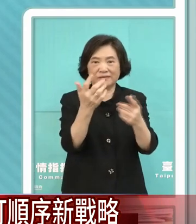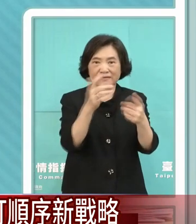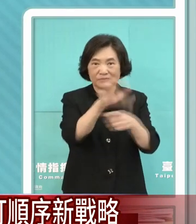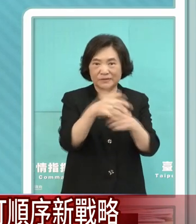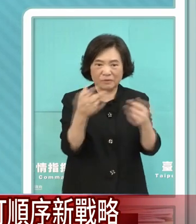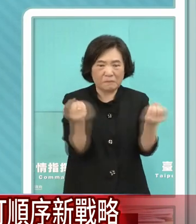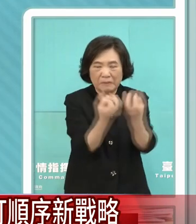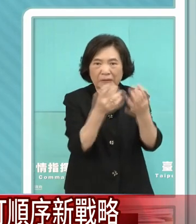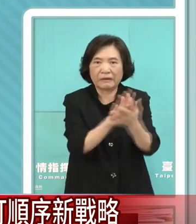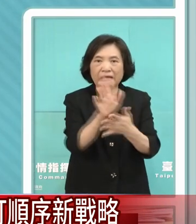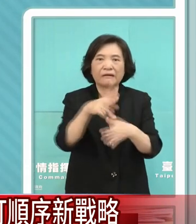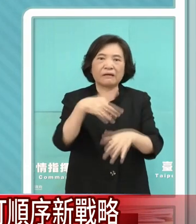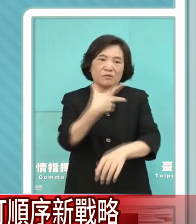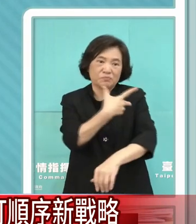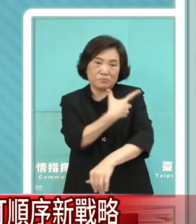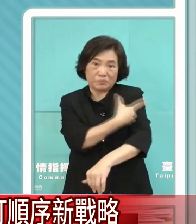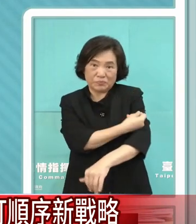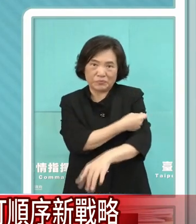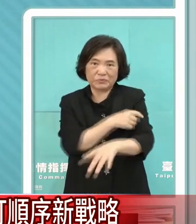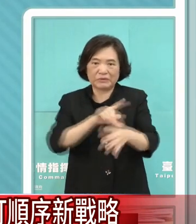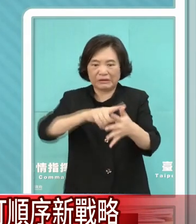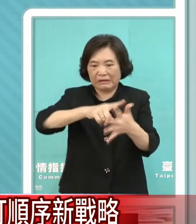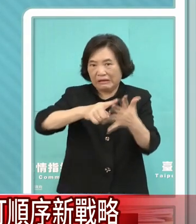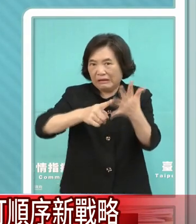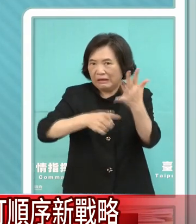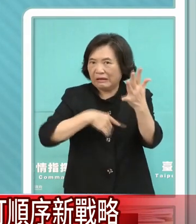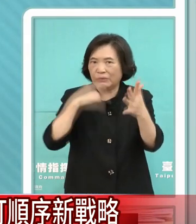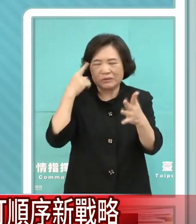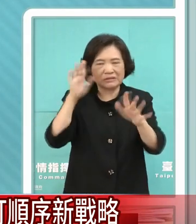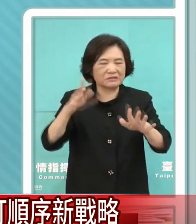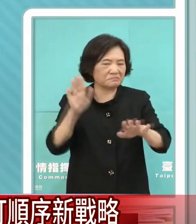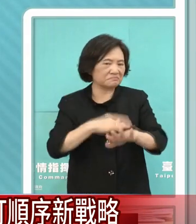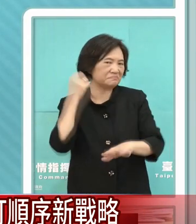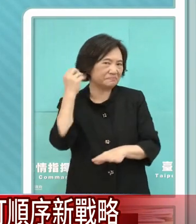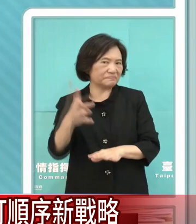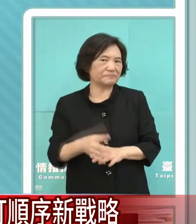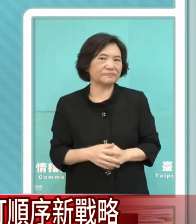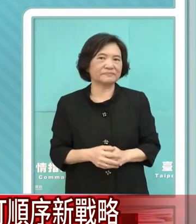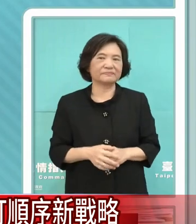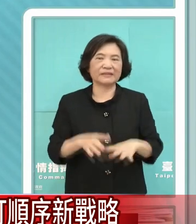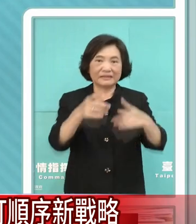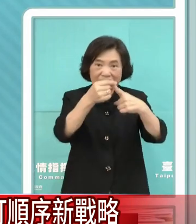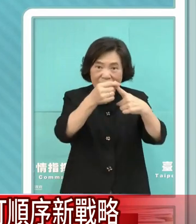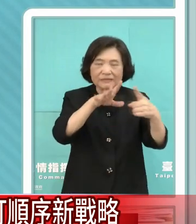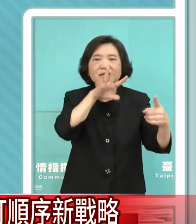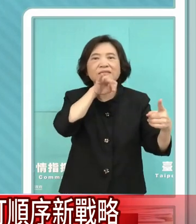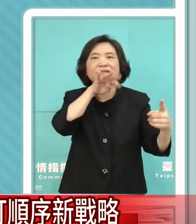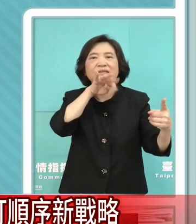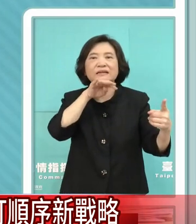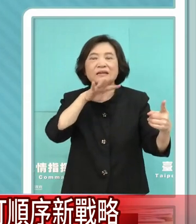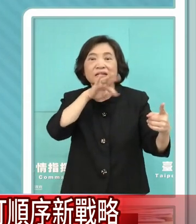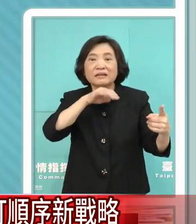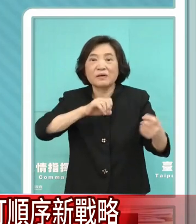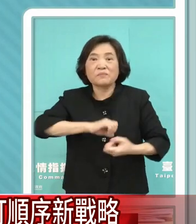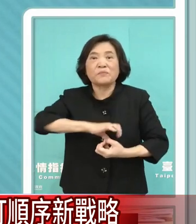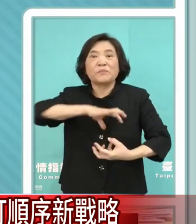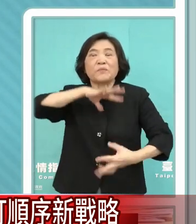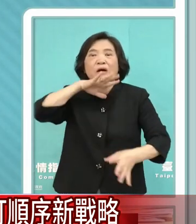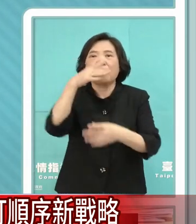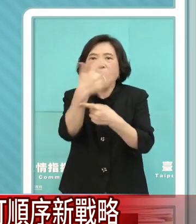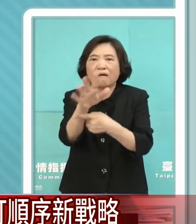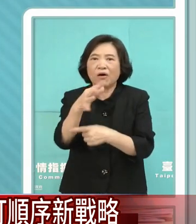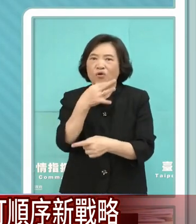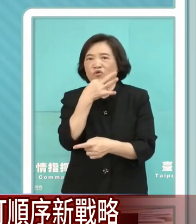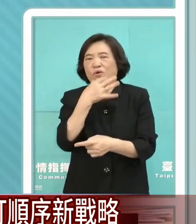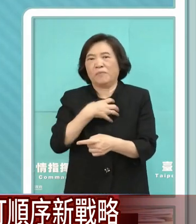知道打疫苗的顺序应该有新的战略思维。一个是按照年纪打，因为年纪越高死亡率越高，所